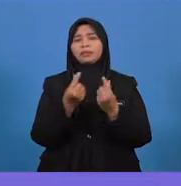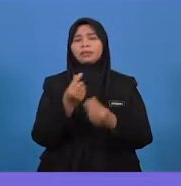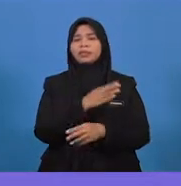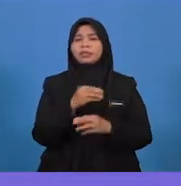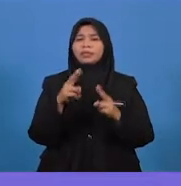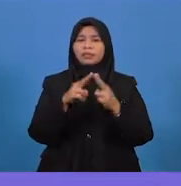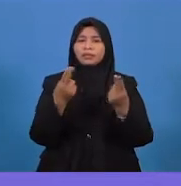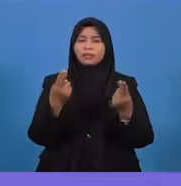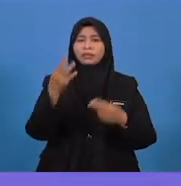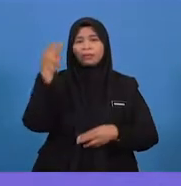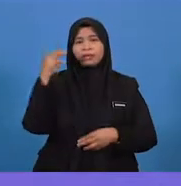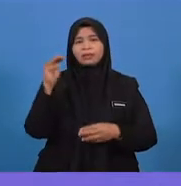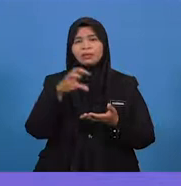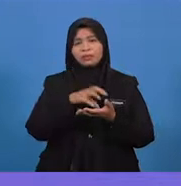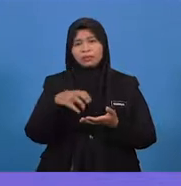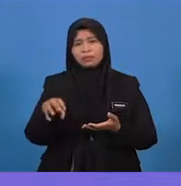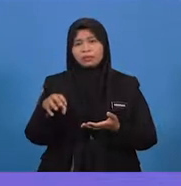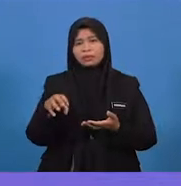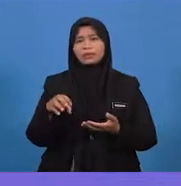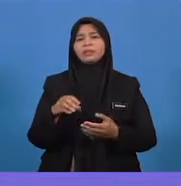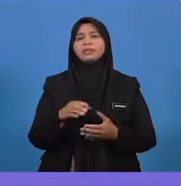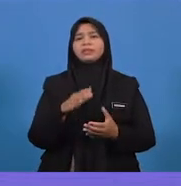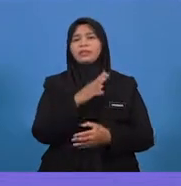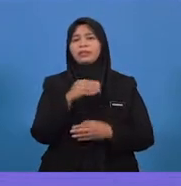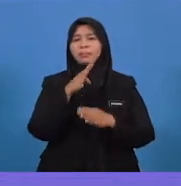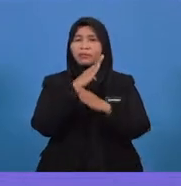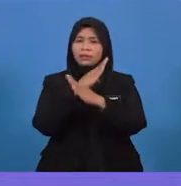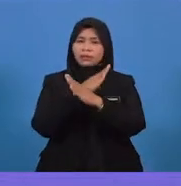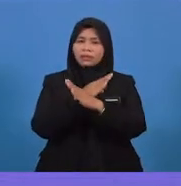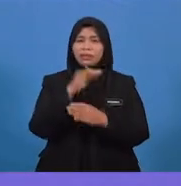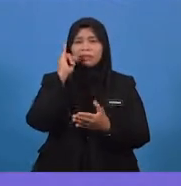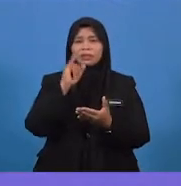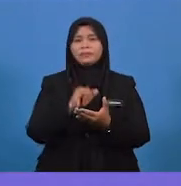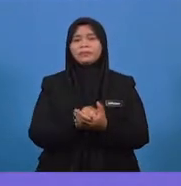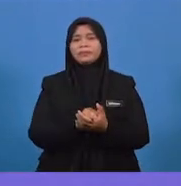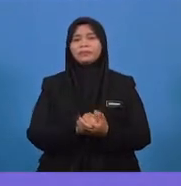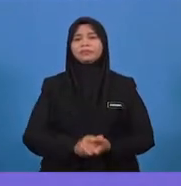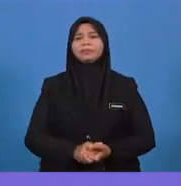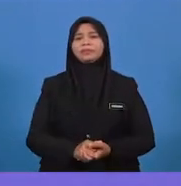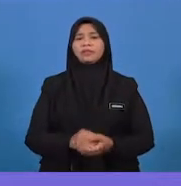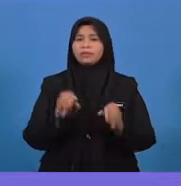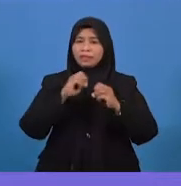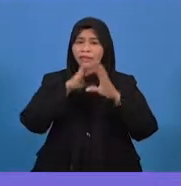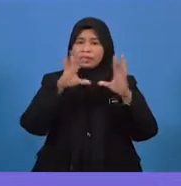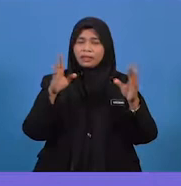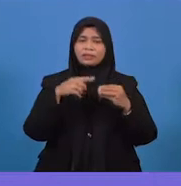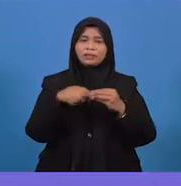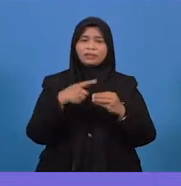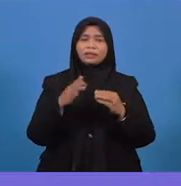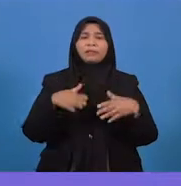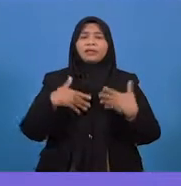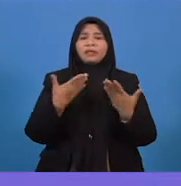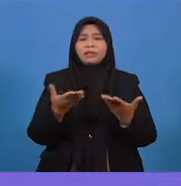hadis, maka rosak akidahnya dan terbatal imannya. Jelas ya murid-murid tentang